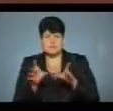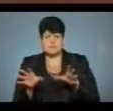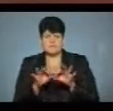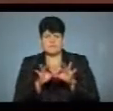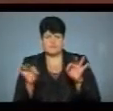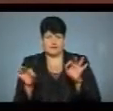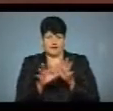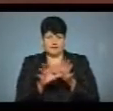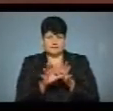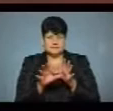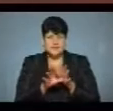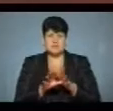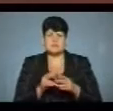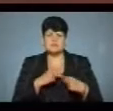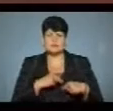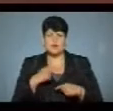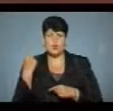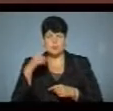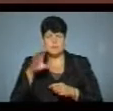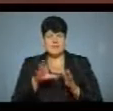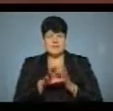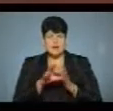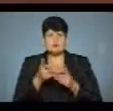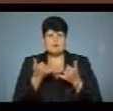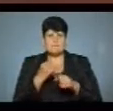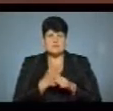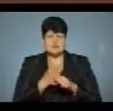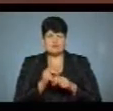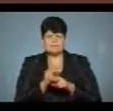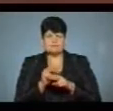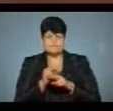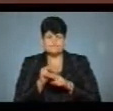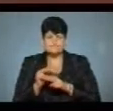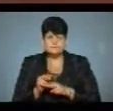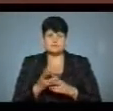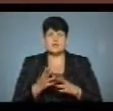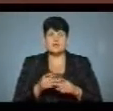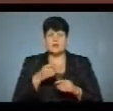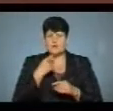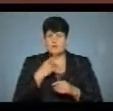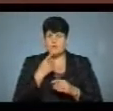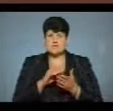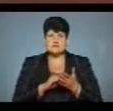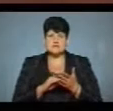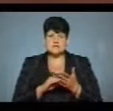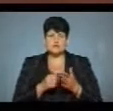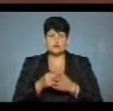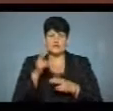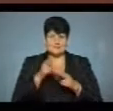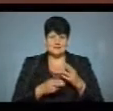Василя Гаврилюка, працівники обленерго зараз працюють над їхнім відновленням. Як повідомила прес-секретар обленерго Наталія Лисак, до кінця